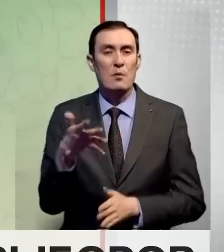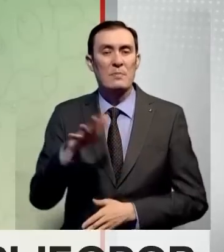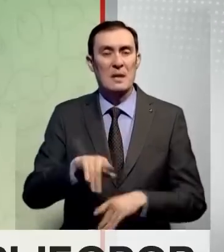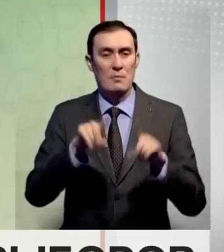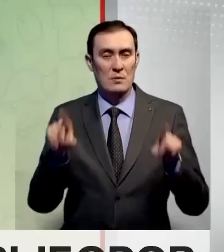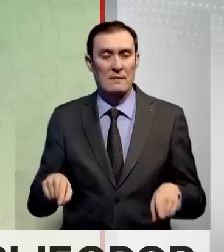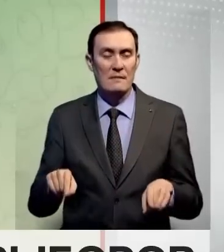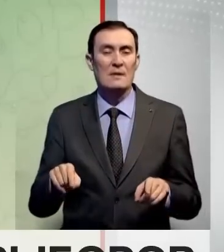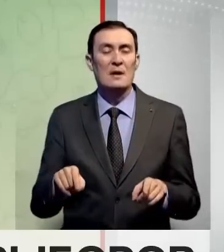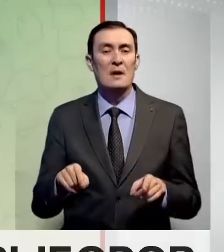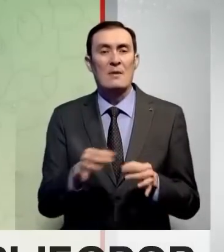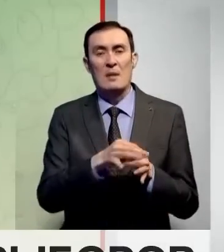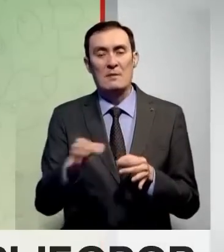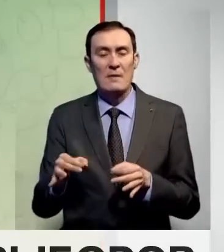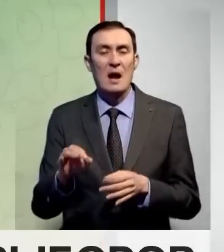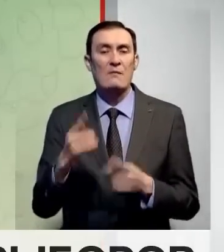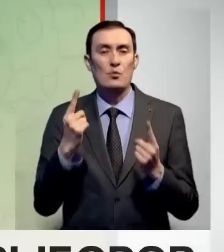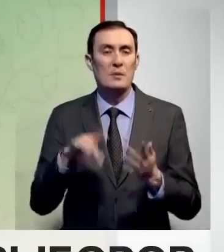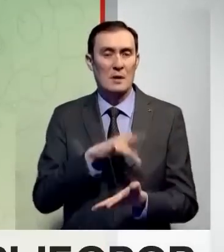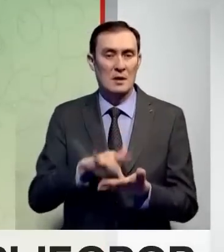городах республиканского значения по 4.